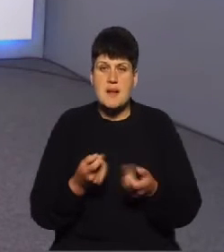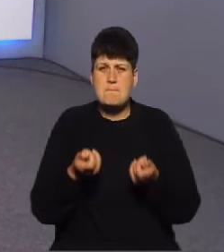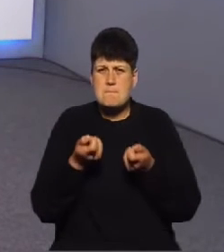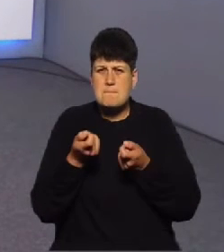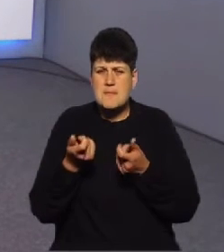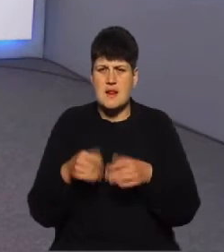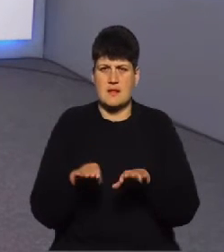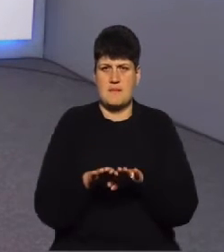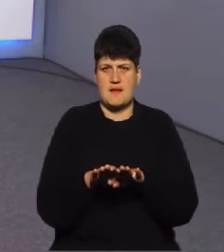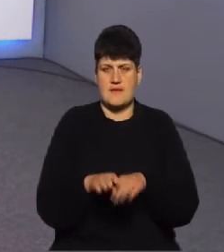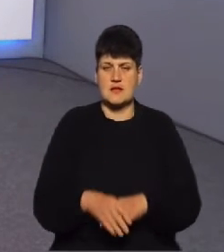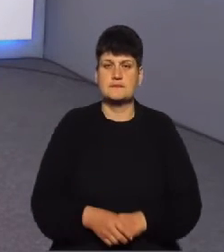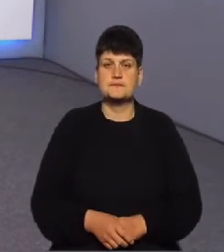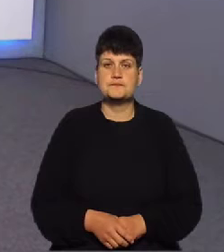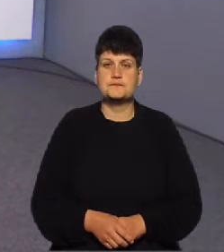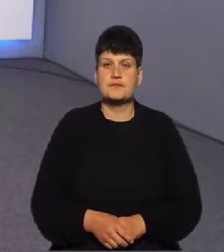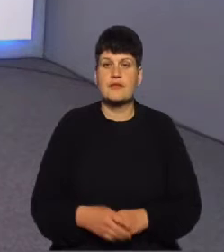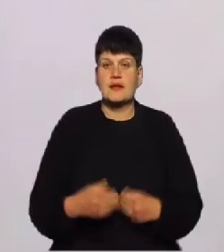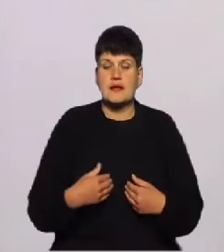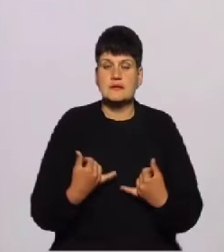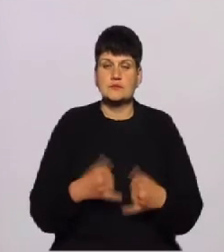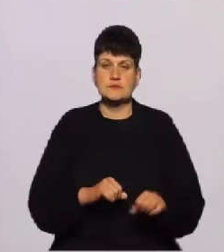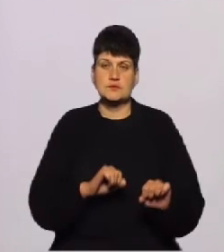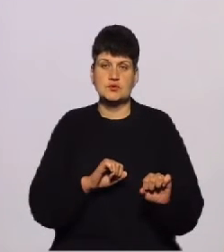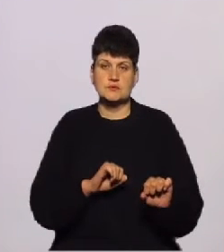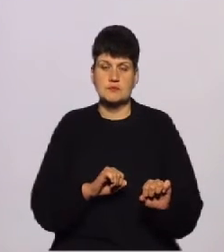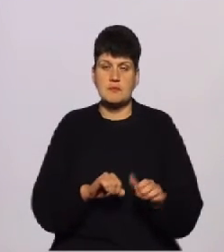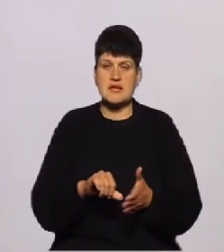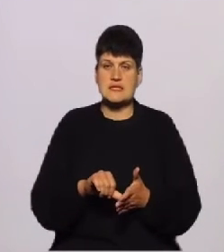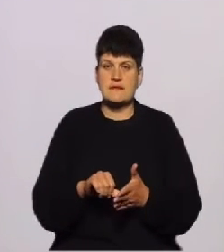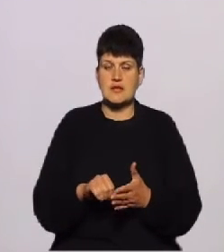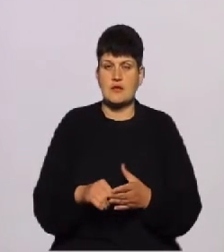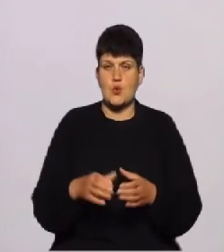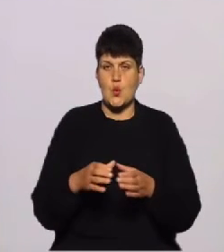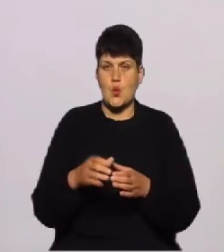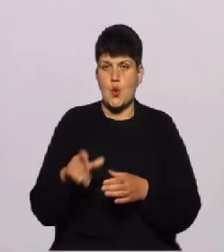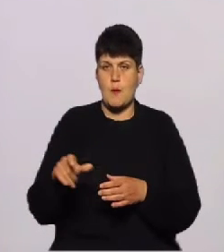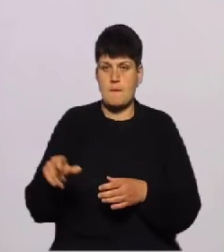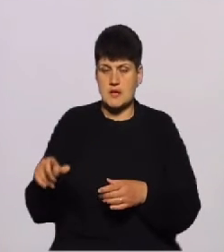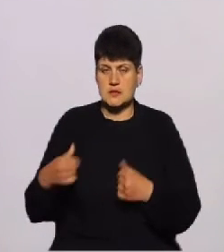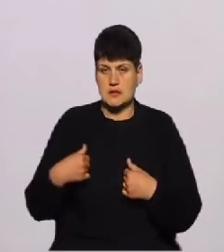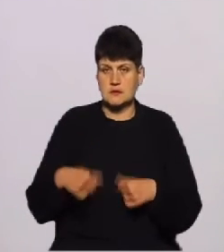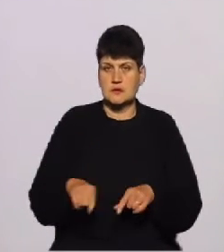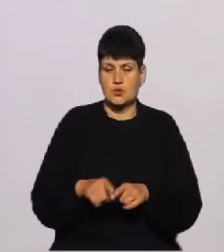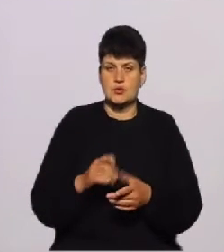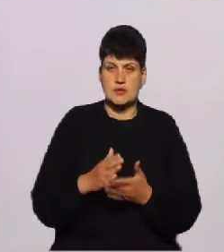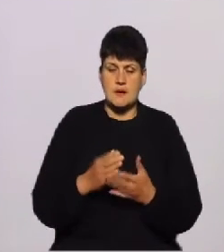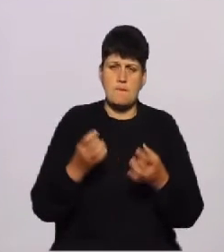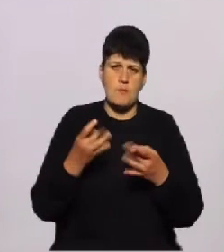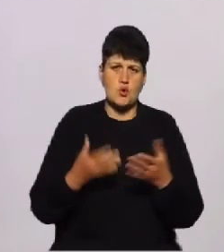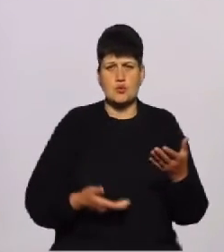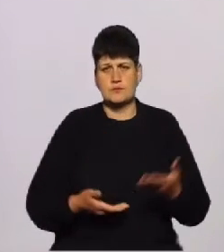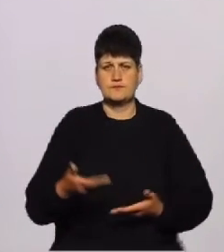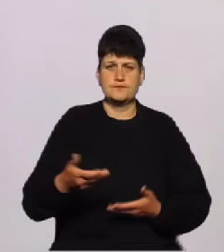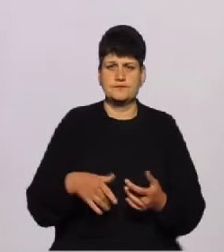прирівнятися. Я зараз буду так відстоювати більше представників громадськості, оскільки сама також часто є просто пішоходом. І